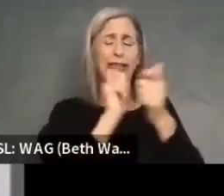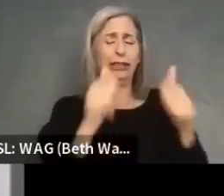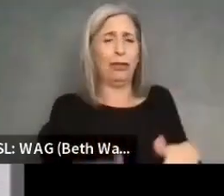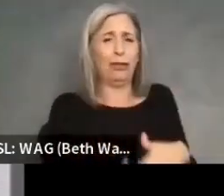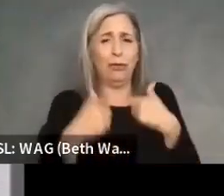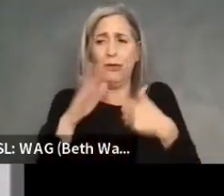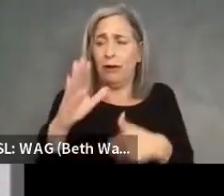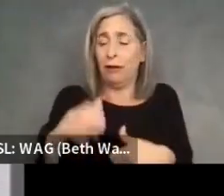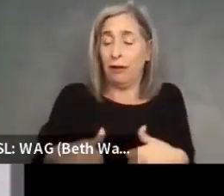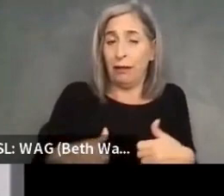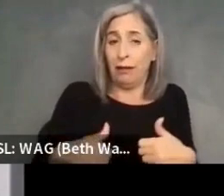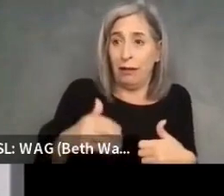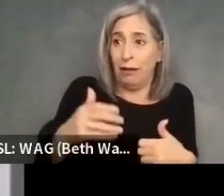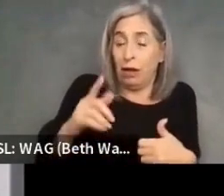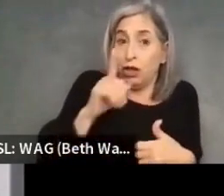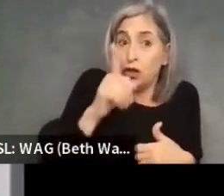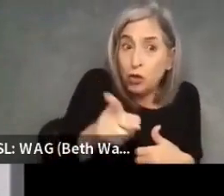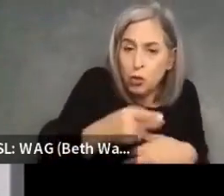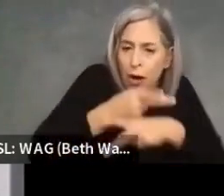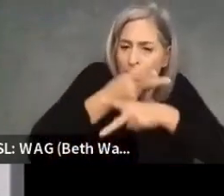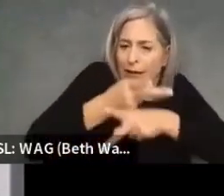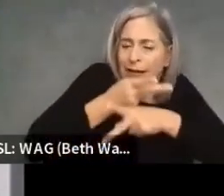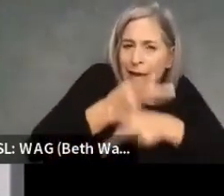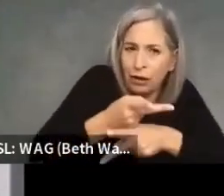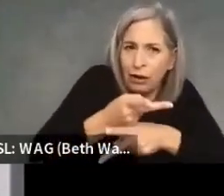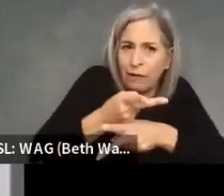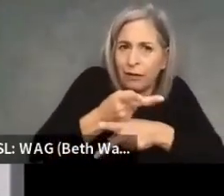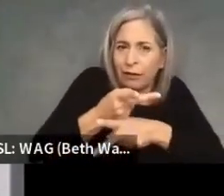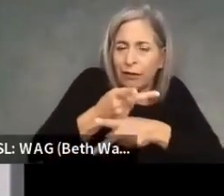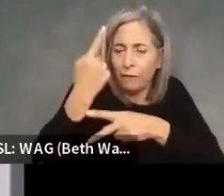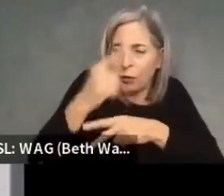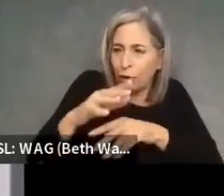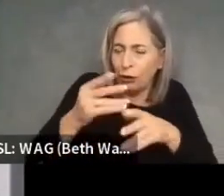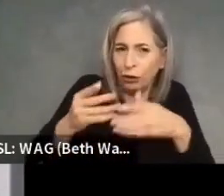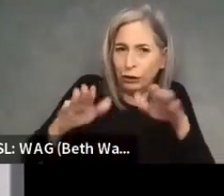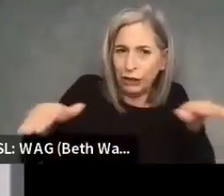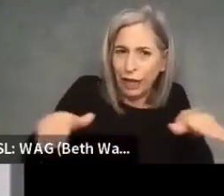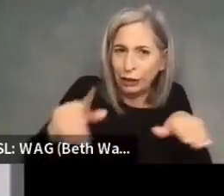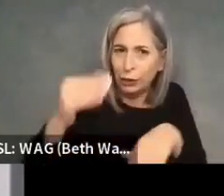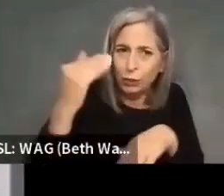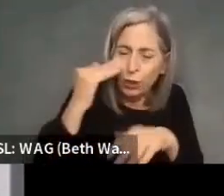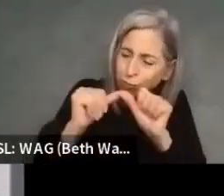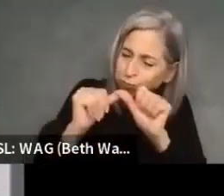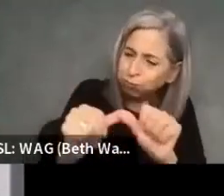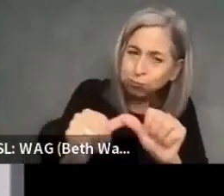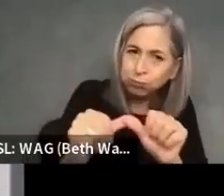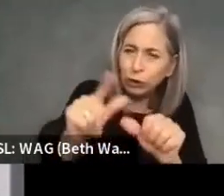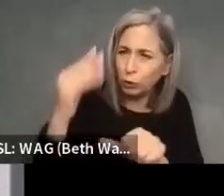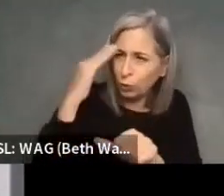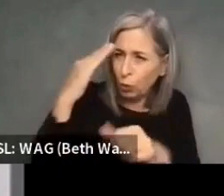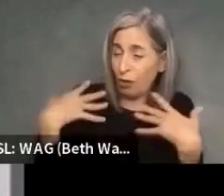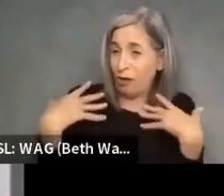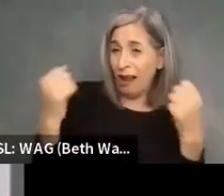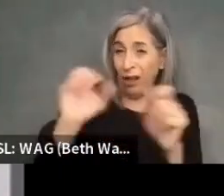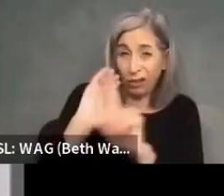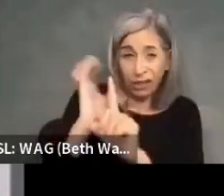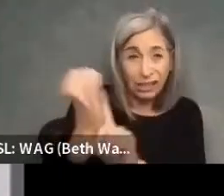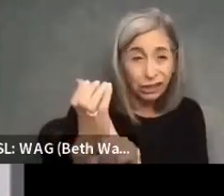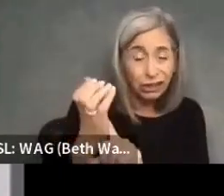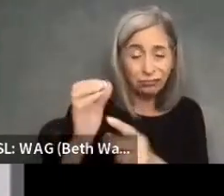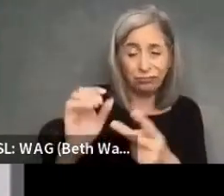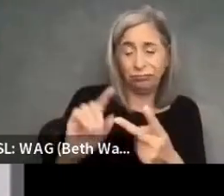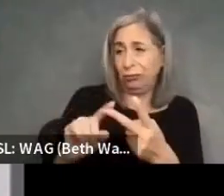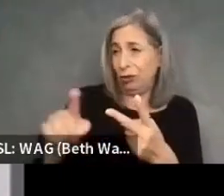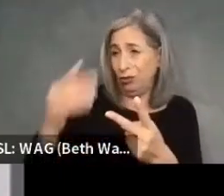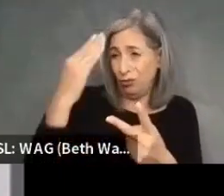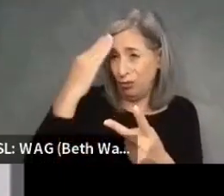你的孩子会改变，老师也会改变。家长来说，家长这个